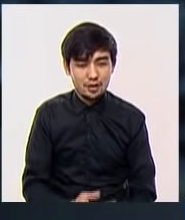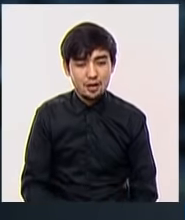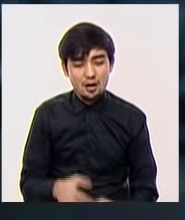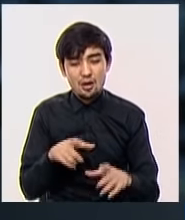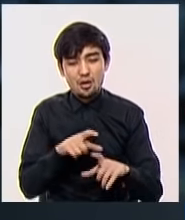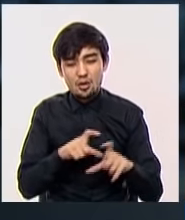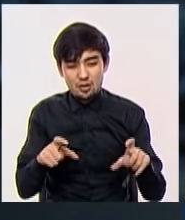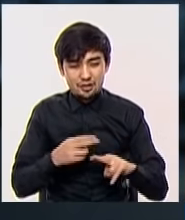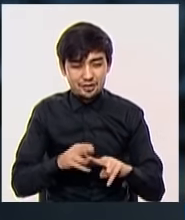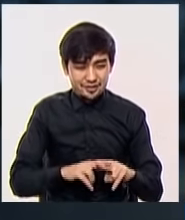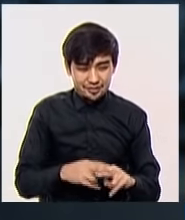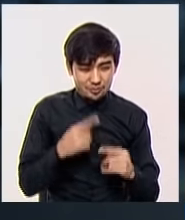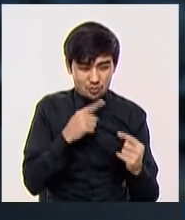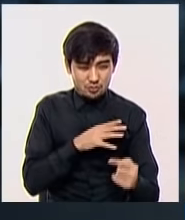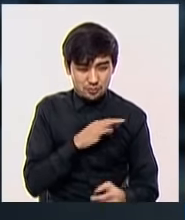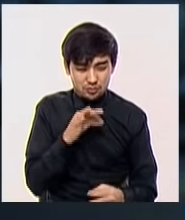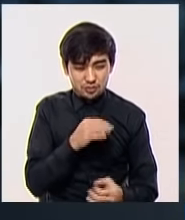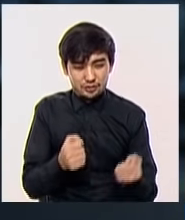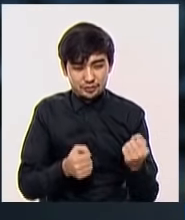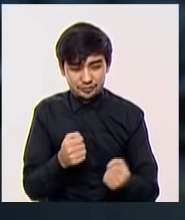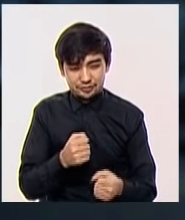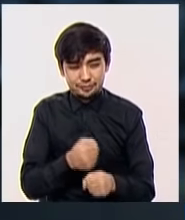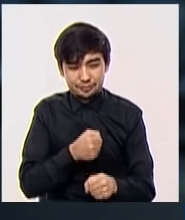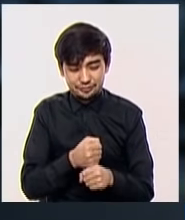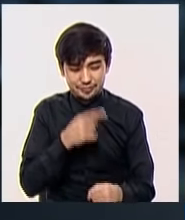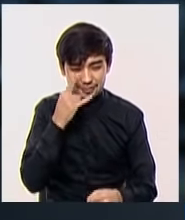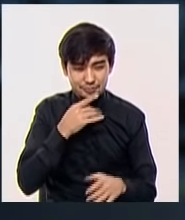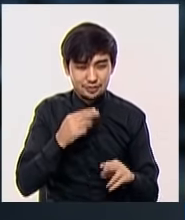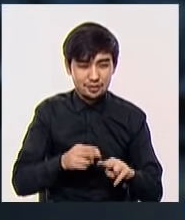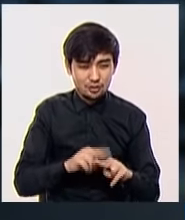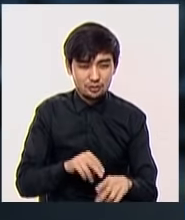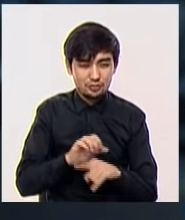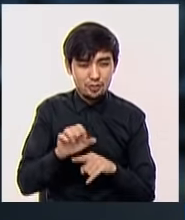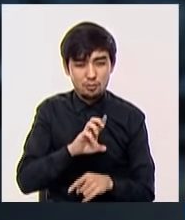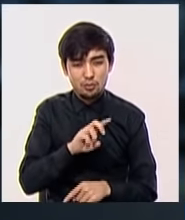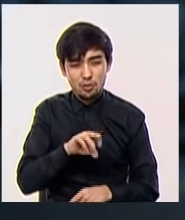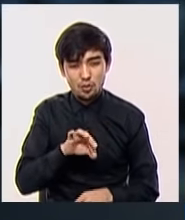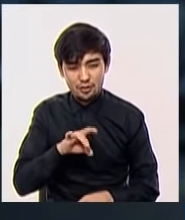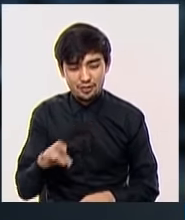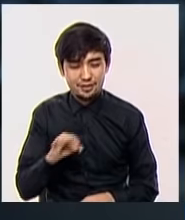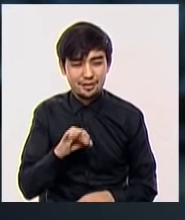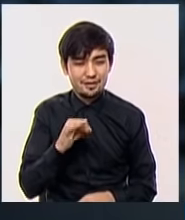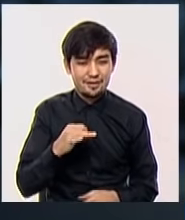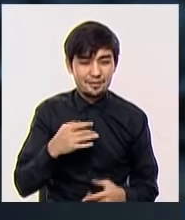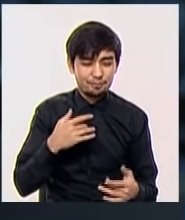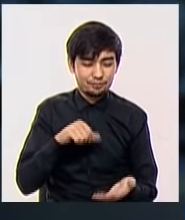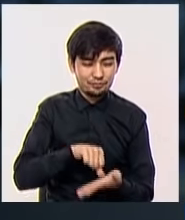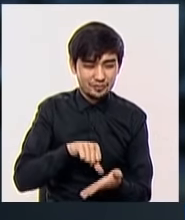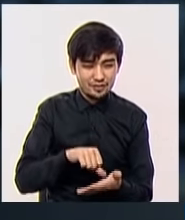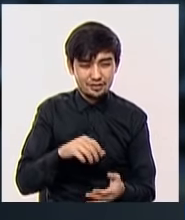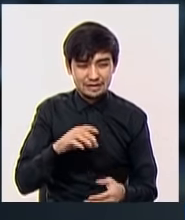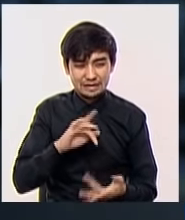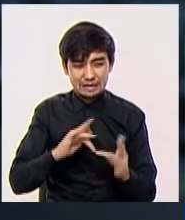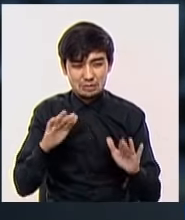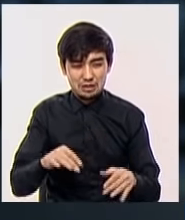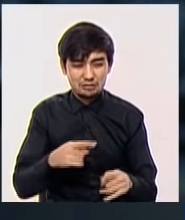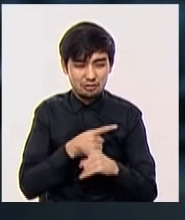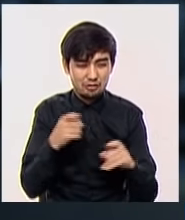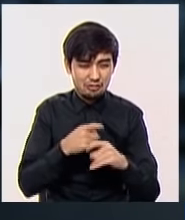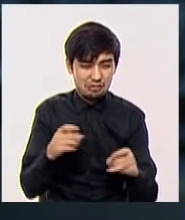смущают пресс-туры на автопроизводство в которой стали отправлять блогеров и те кто киров для последующих публика c в социальных сетях